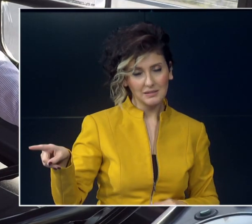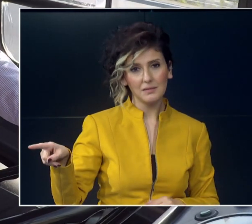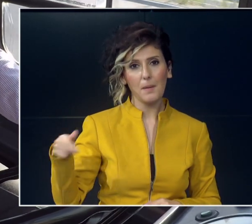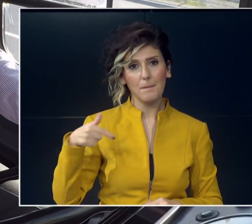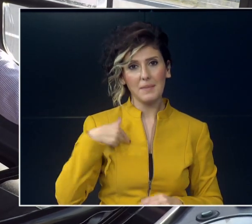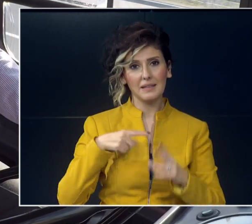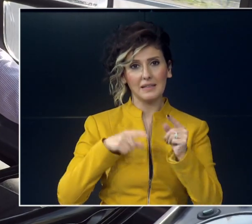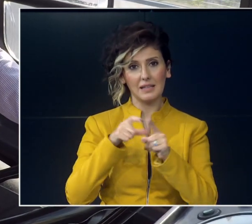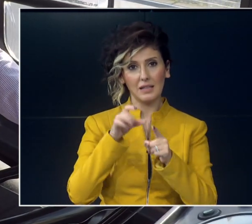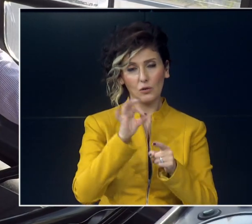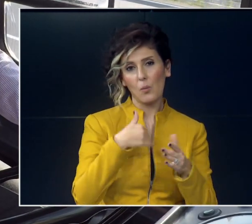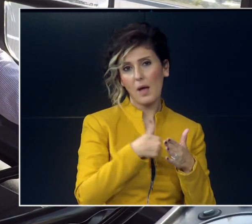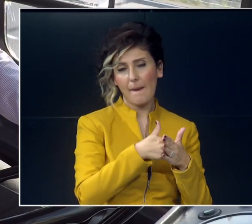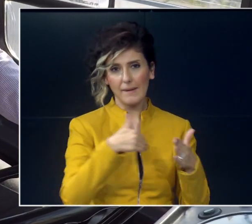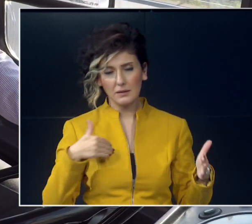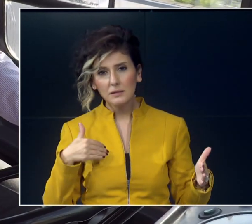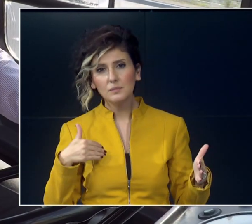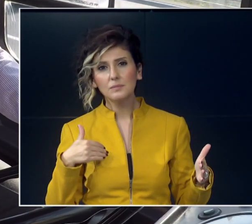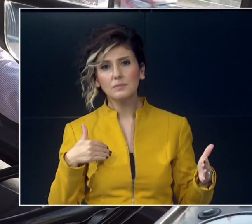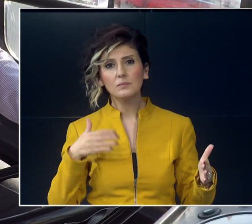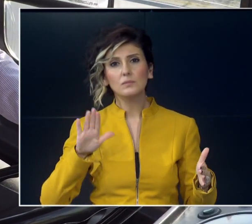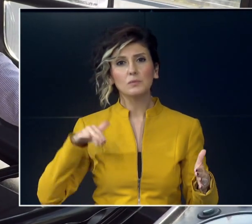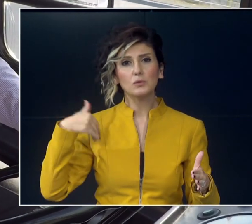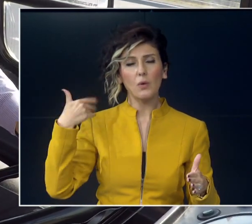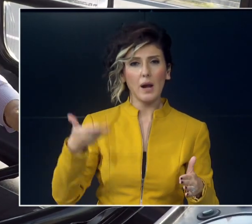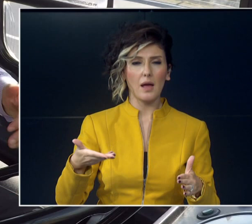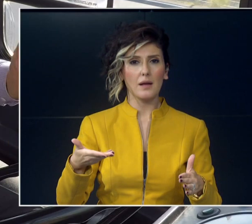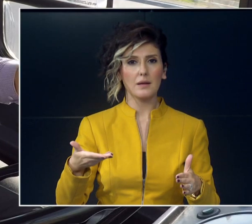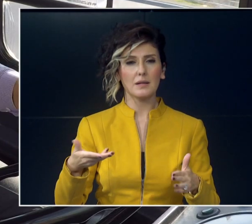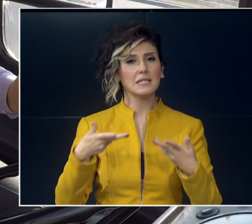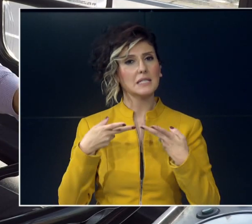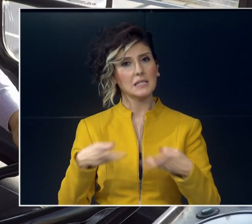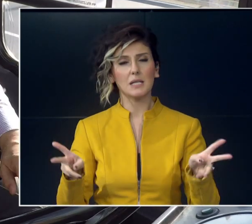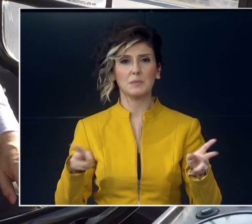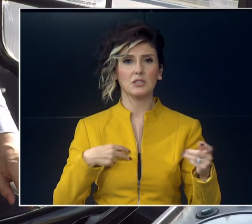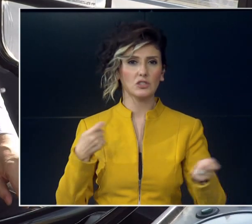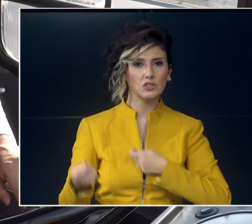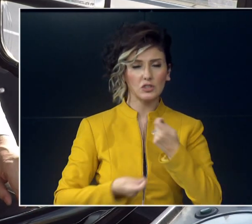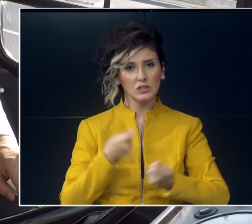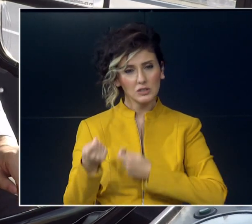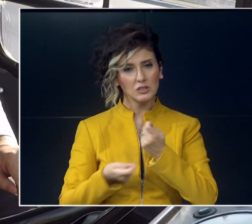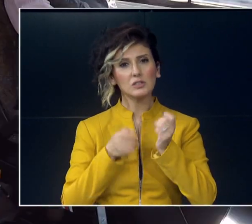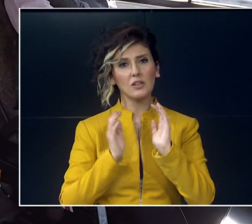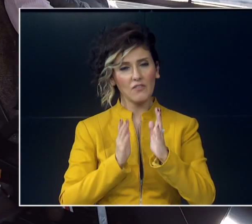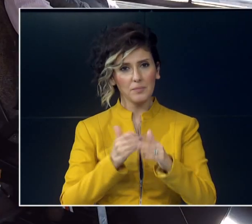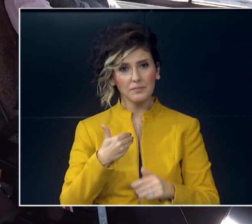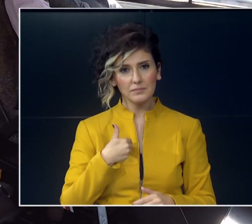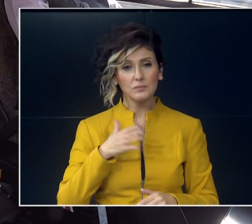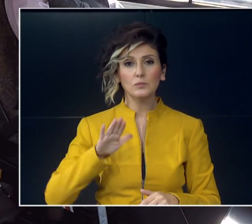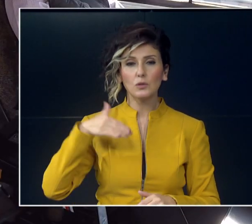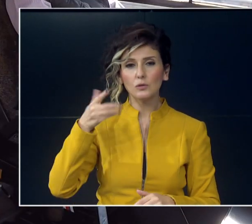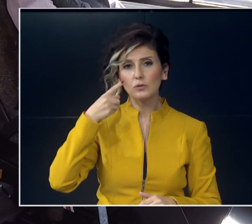Ben de İDO'dan ayrıldım. Daha sonra serbest çalışmaya devam ettim.